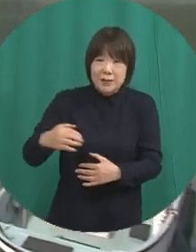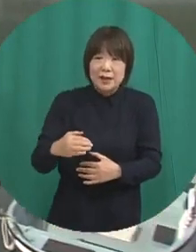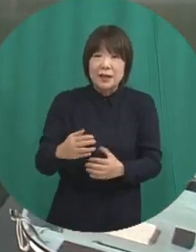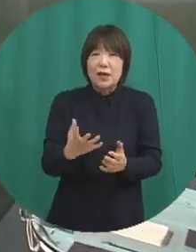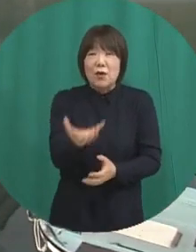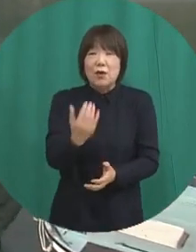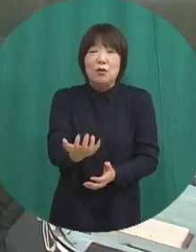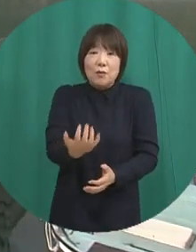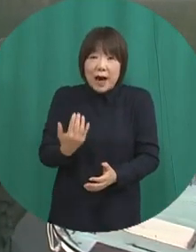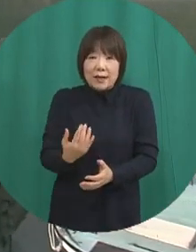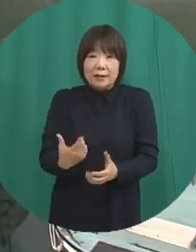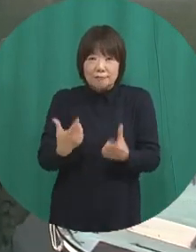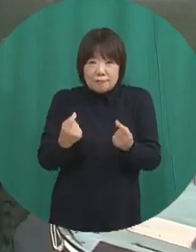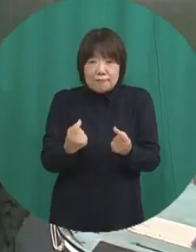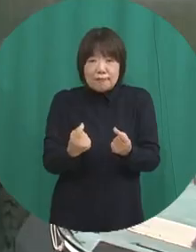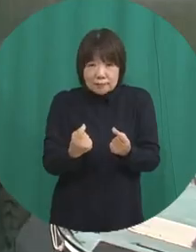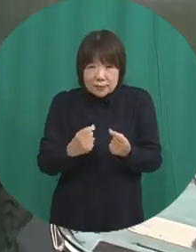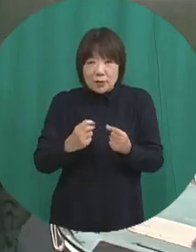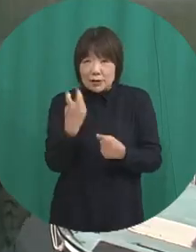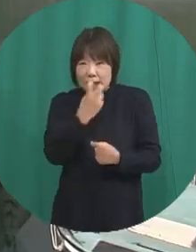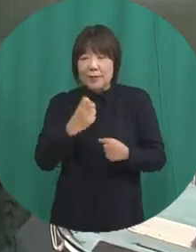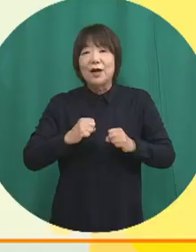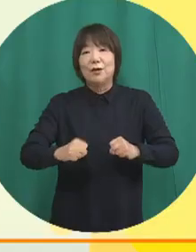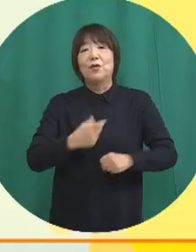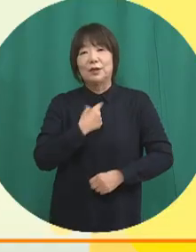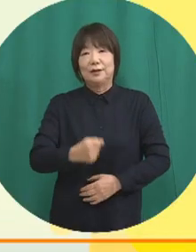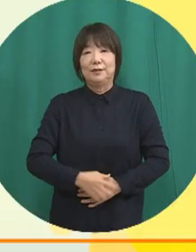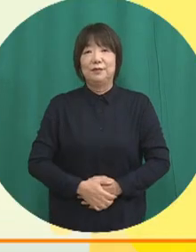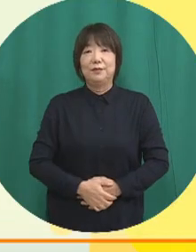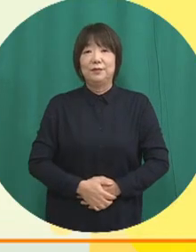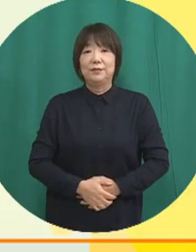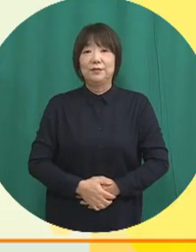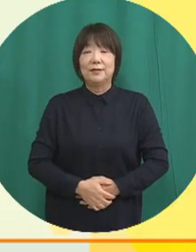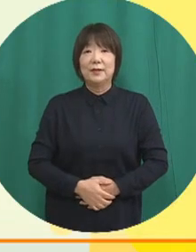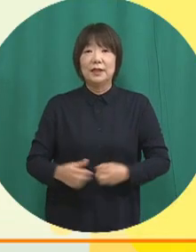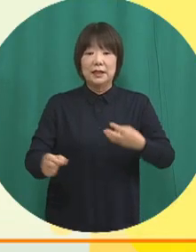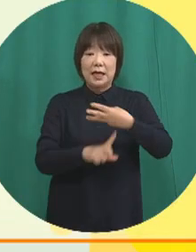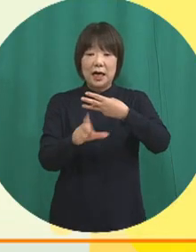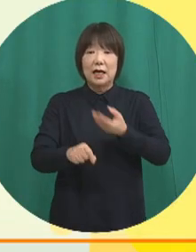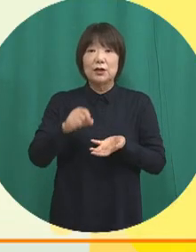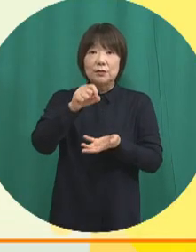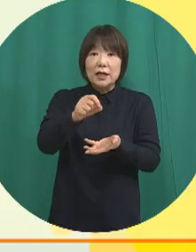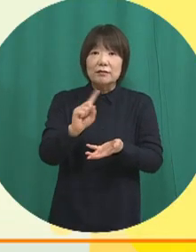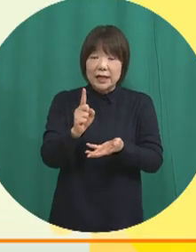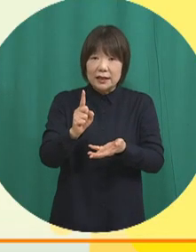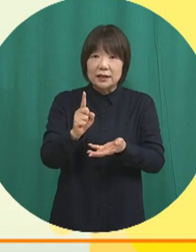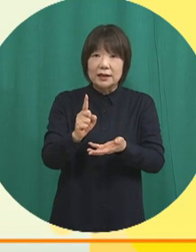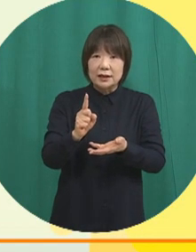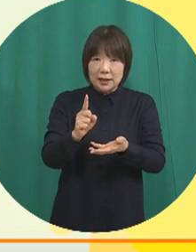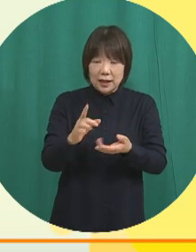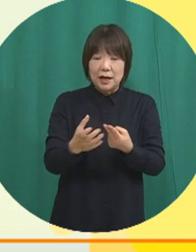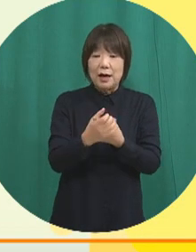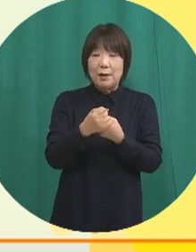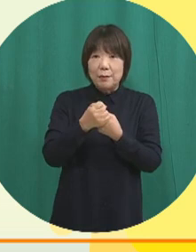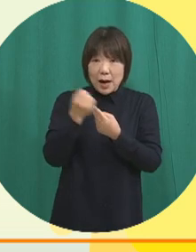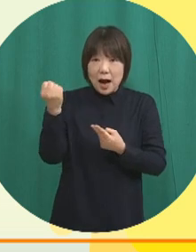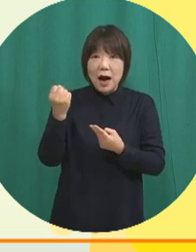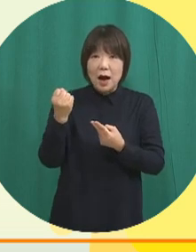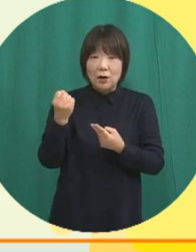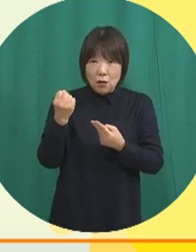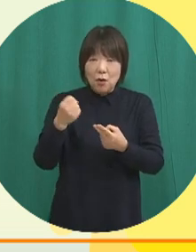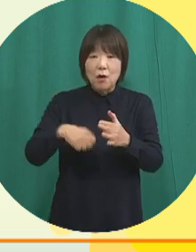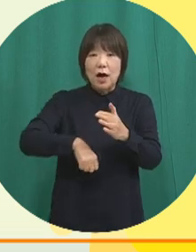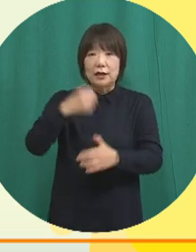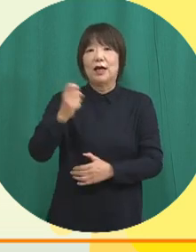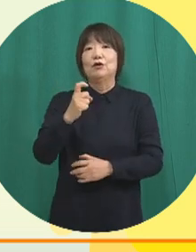波への備えしっかりしておいてほしい。県 3月のプレゼントは天然 100% 果汁の岩木レモン2本セ